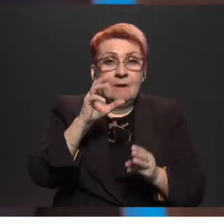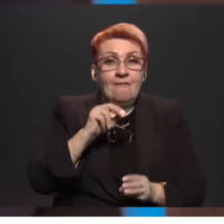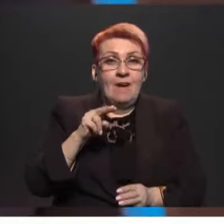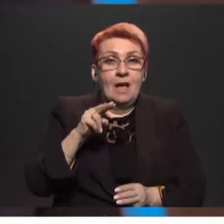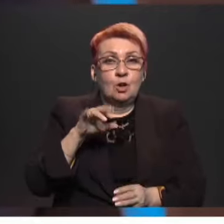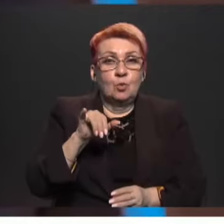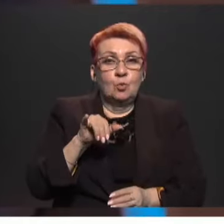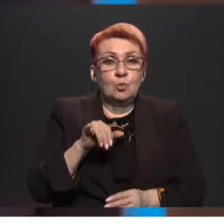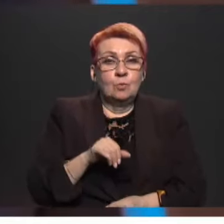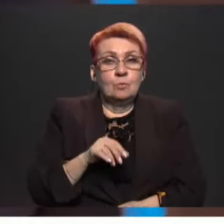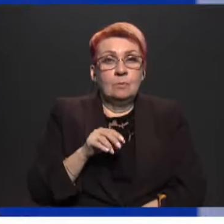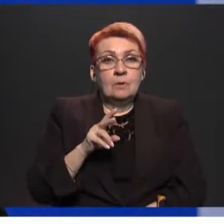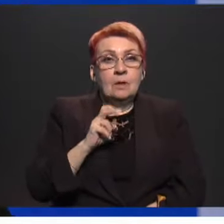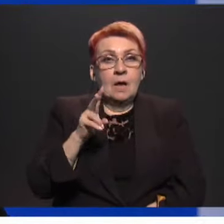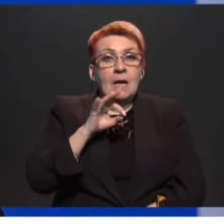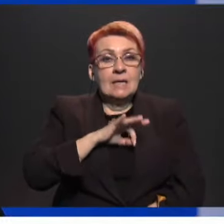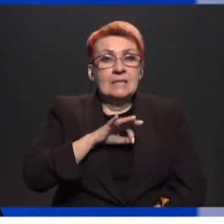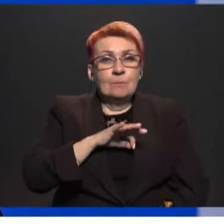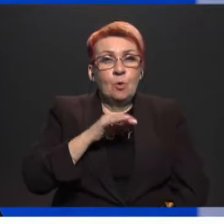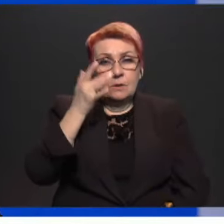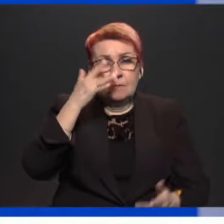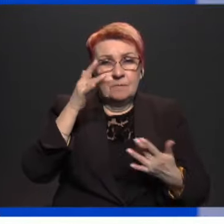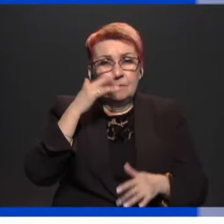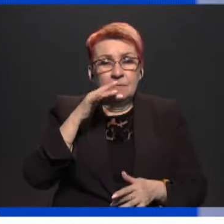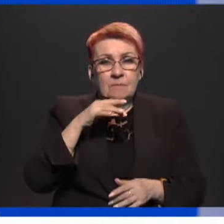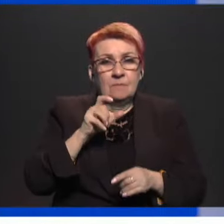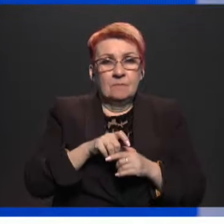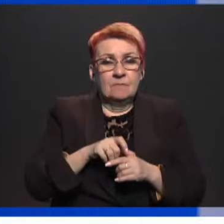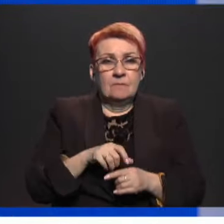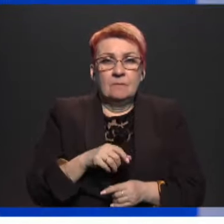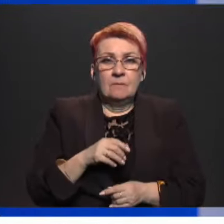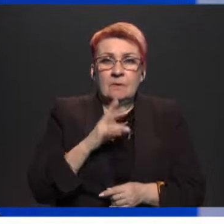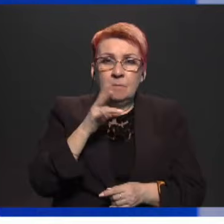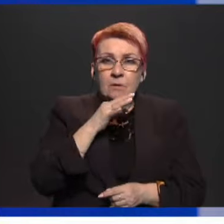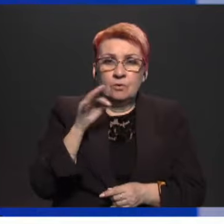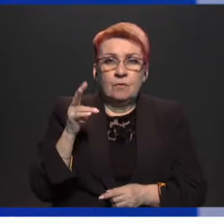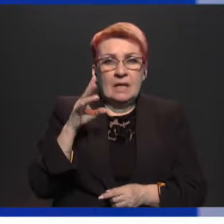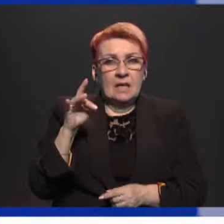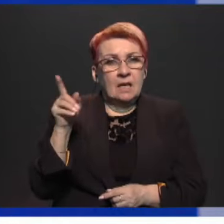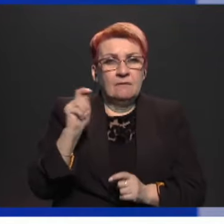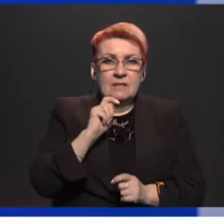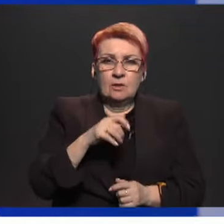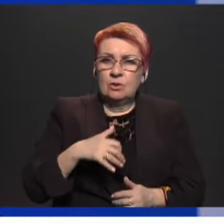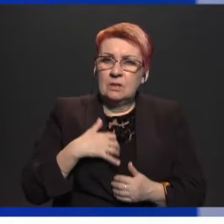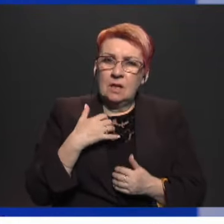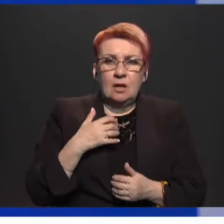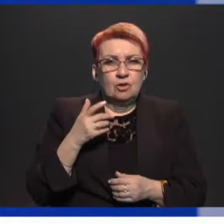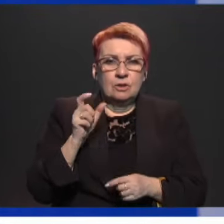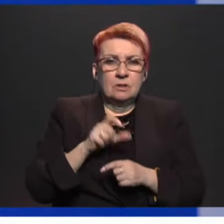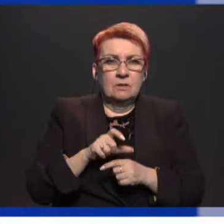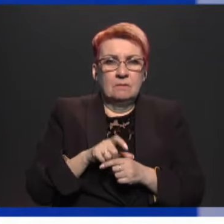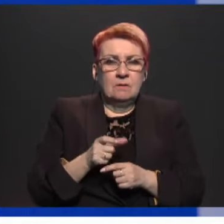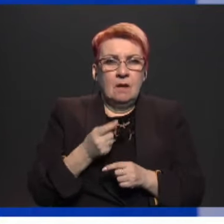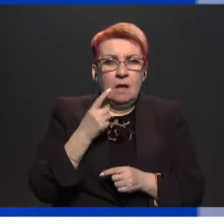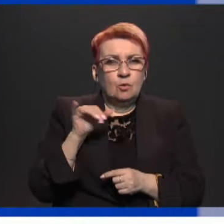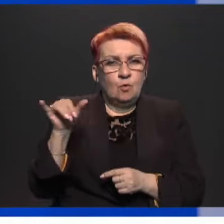использовать нецензурную лексику? Вот очень страшные вещи. Вот нам Кира задает этот вопрос. Откуда взялось